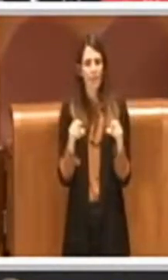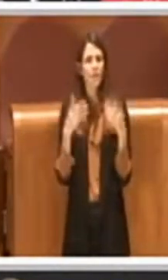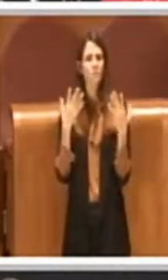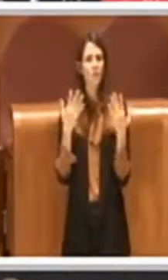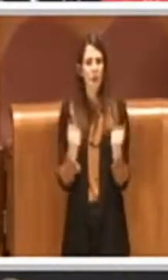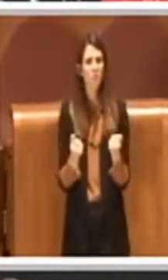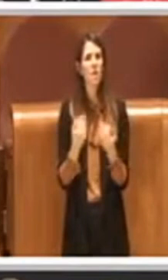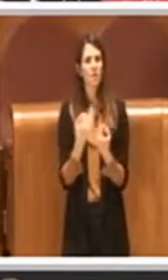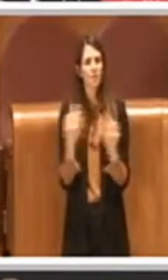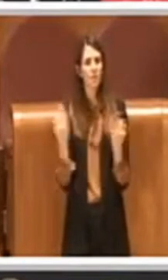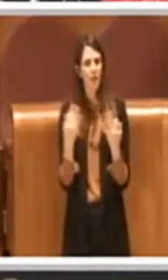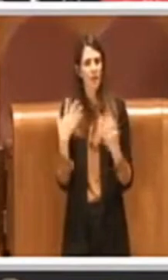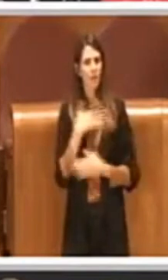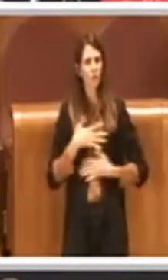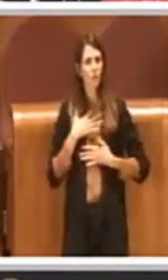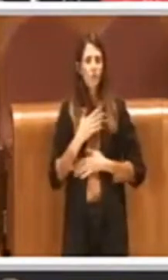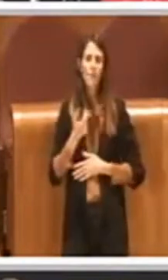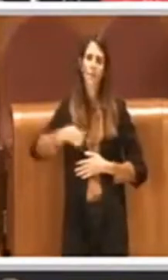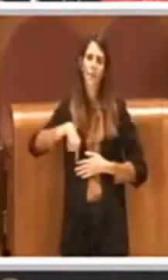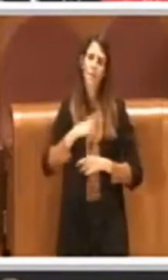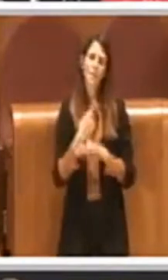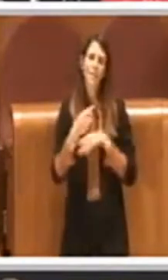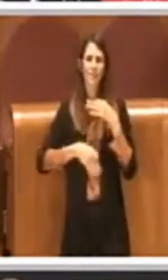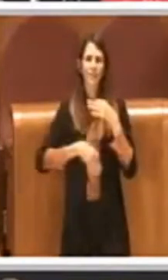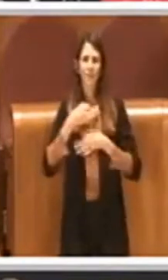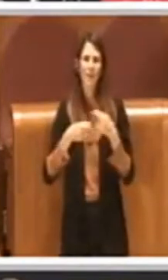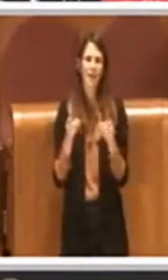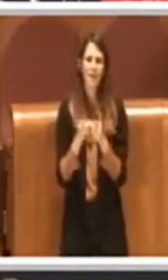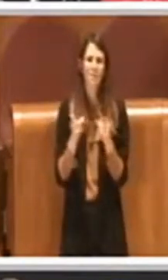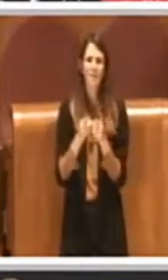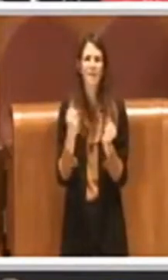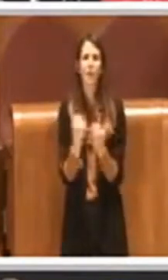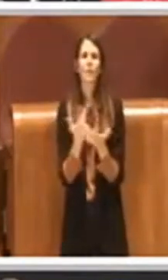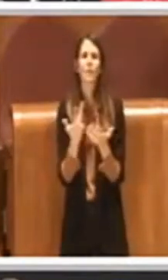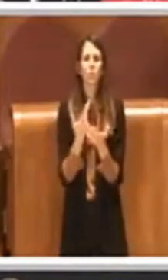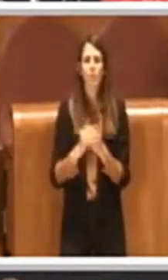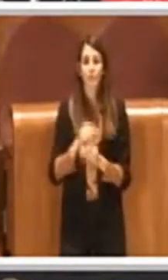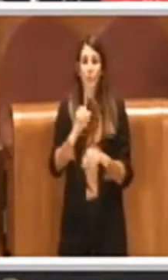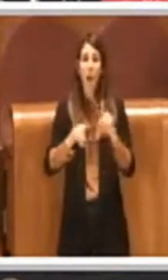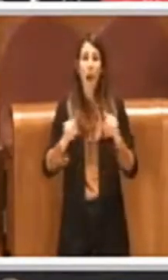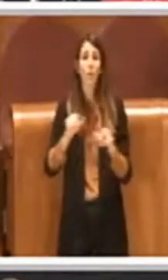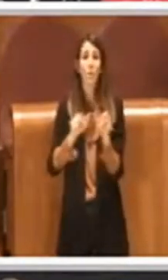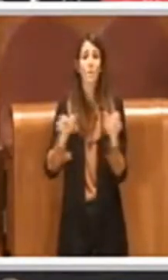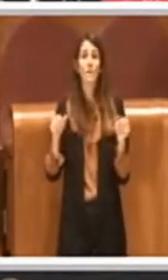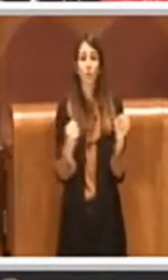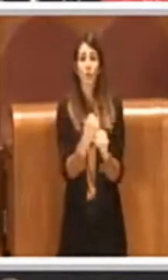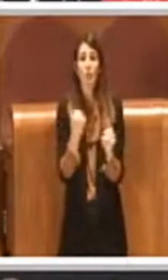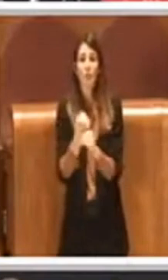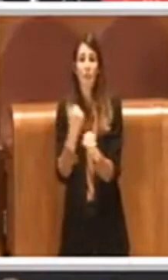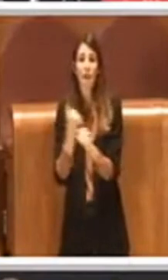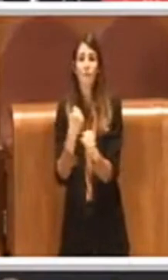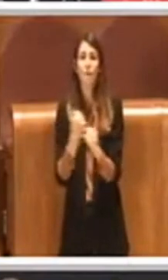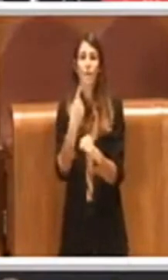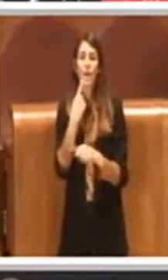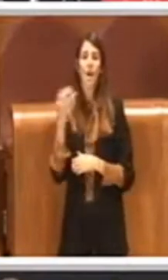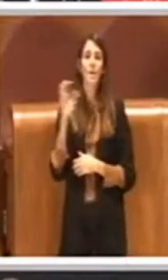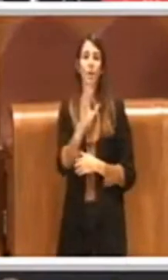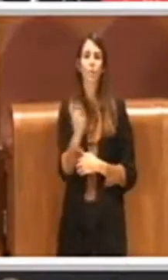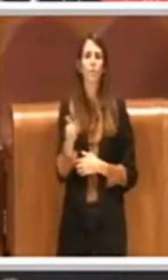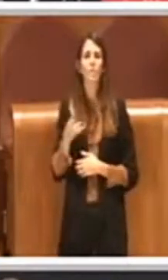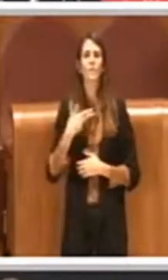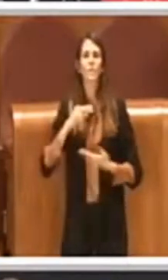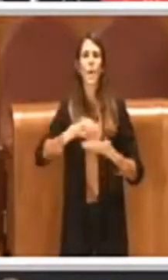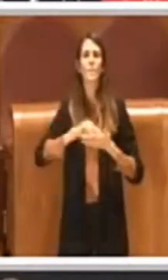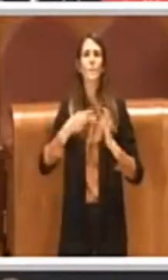dobbiamo spiegare un pochino quello che è successo alcuni lavoratori hanno fatto un ricorso per problemi fisici